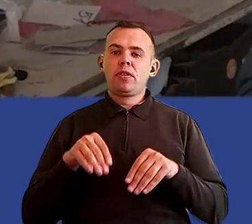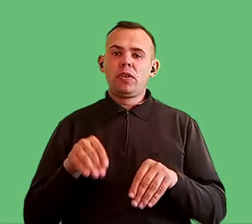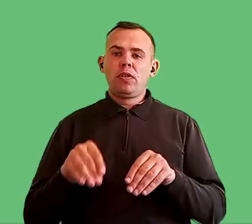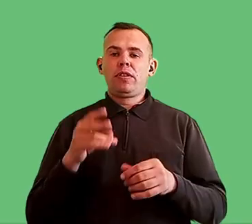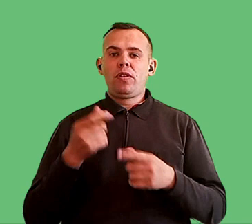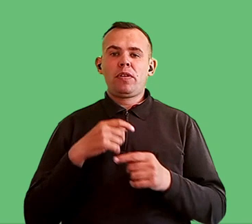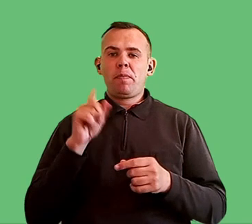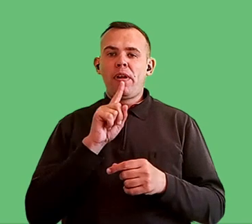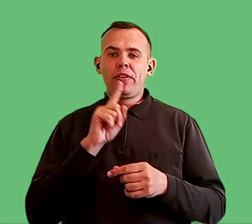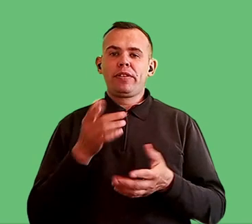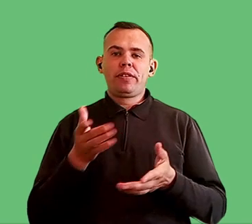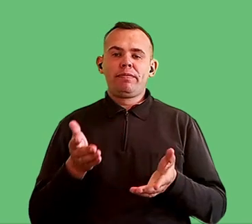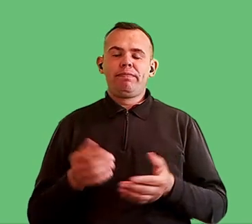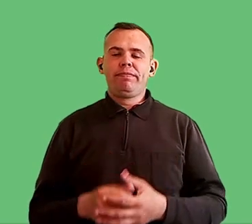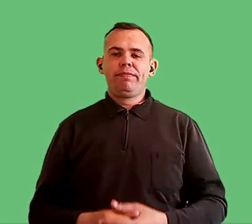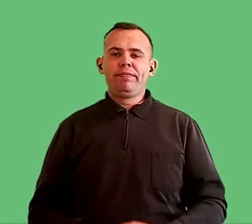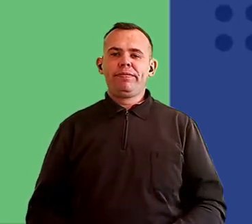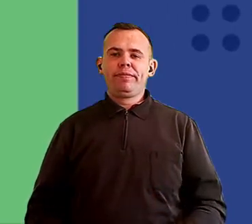капуста рання.